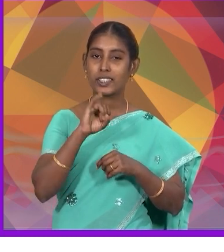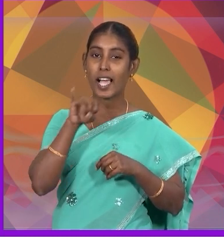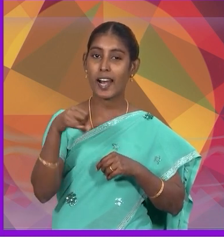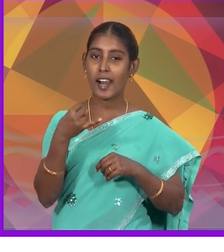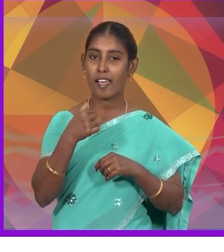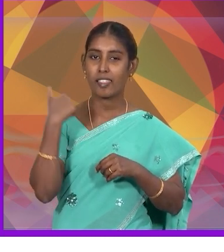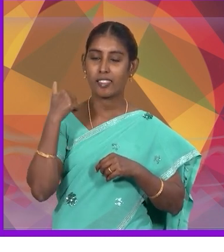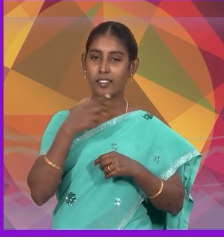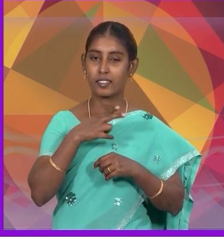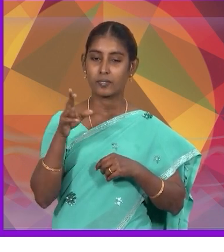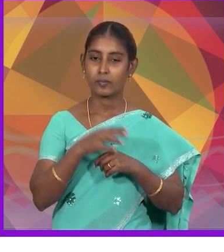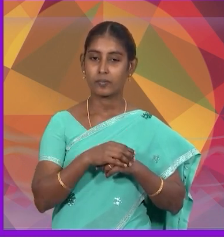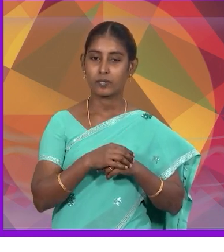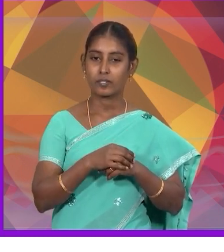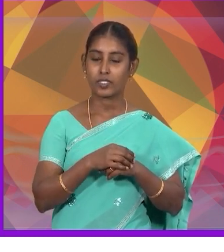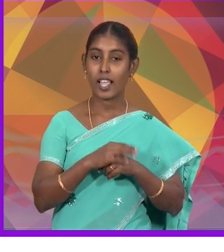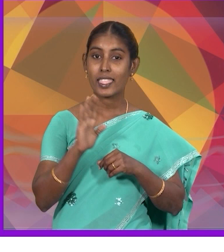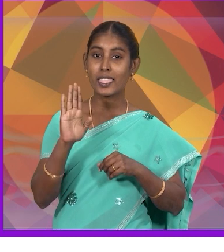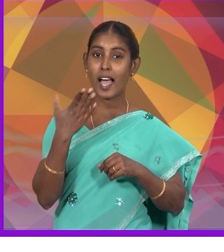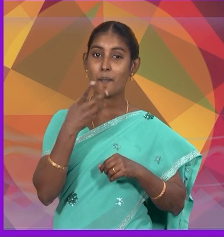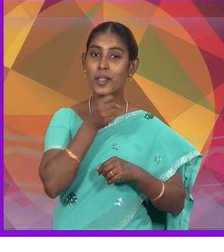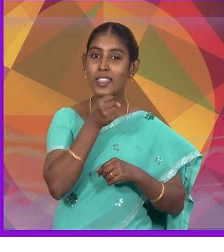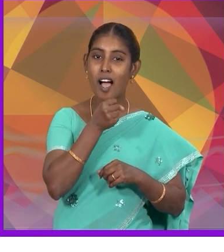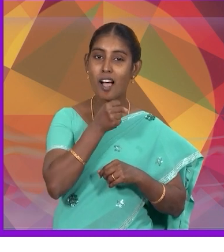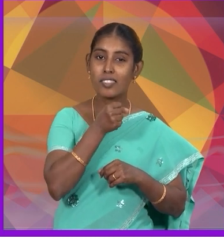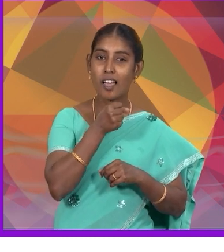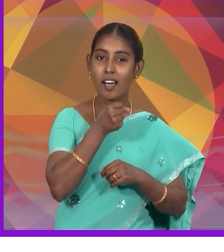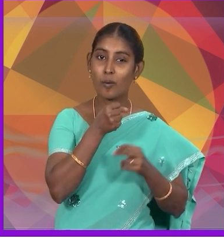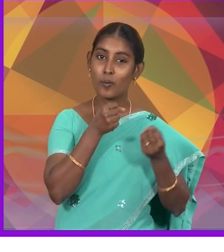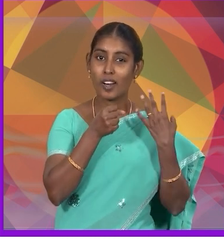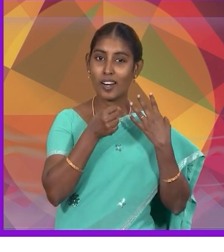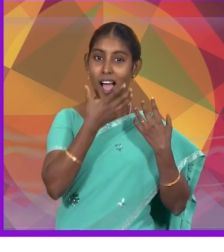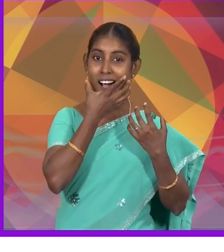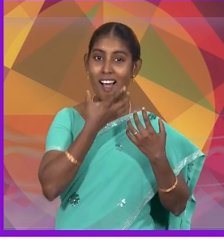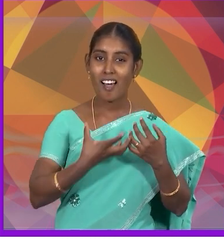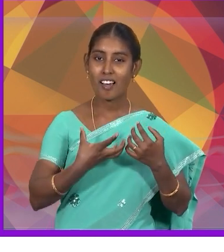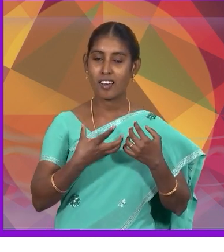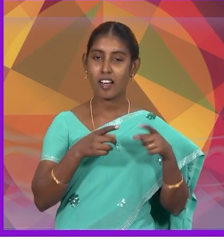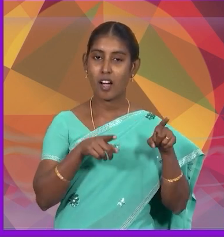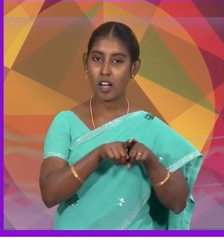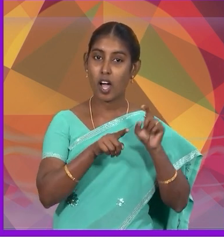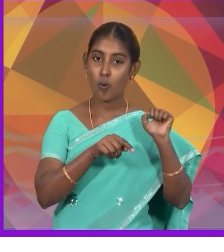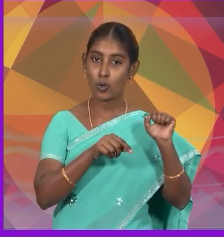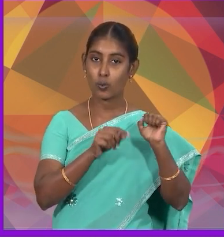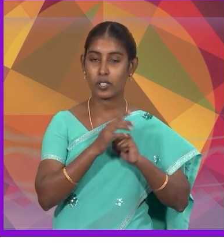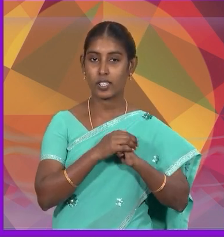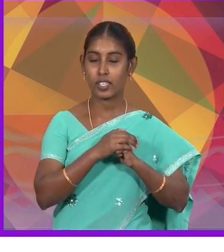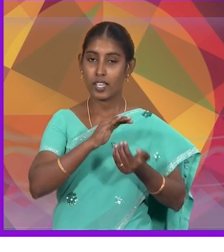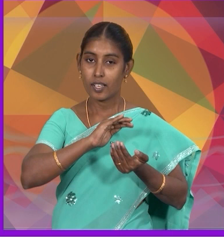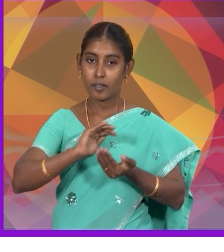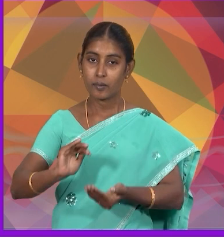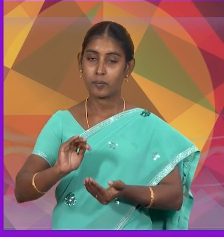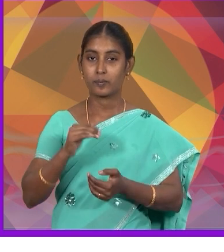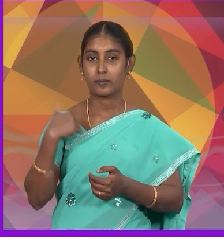வந்து தமிழ் தாத்தா என்று அழைக்கப்படும் ஊவே சாமிநாத ஐயரின் மாணாக்கர் ஆவார். தமிழில்